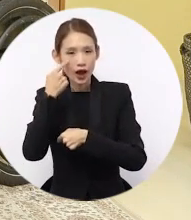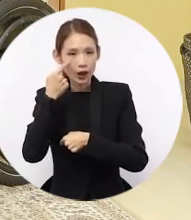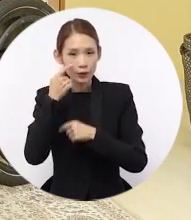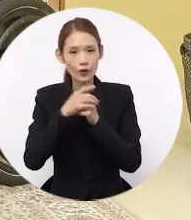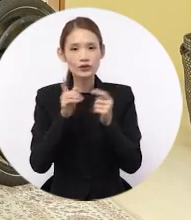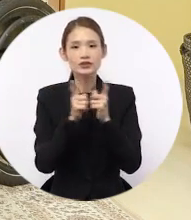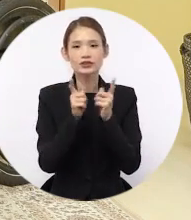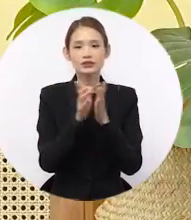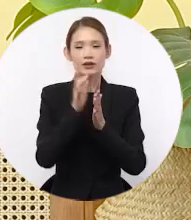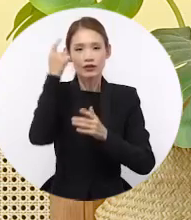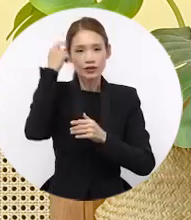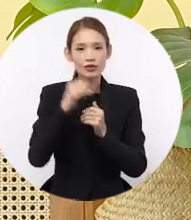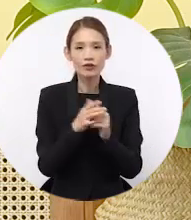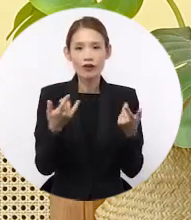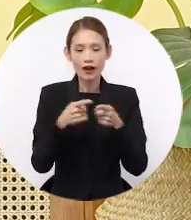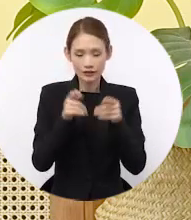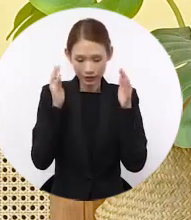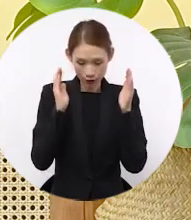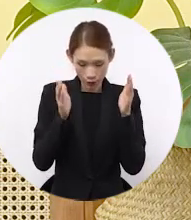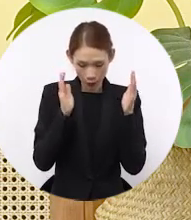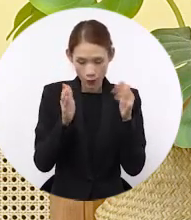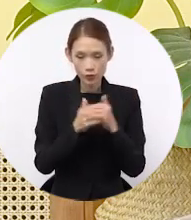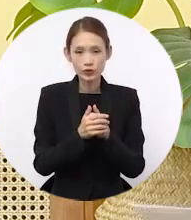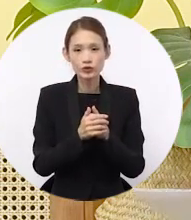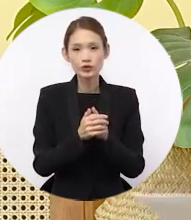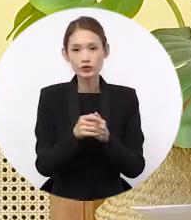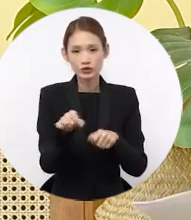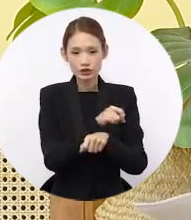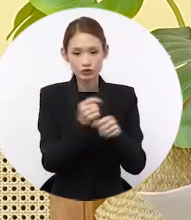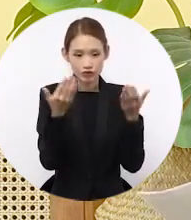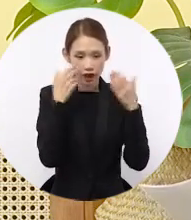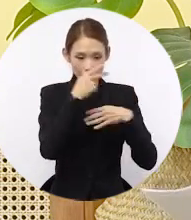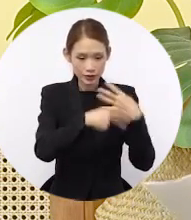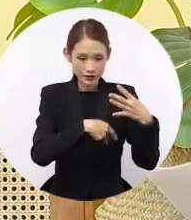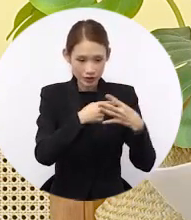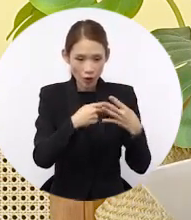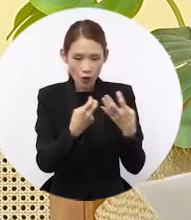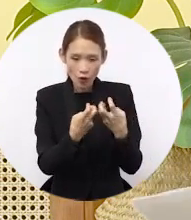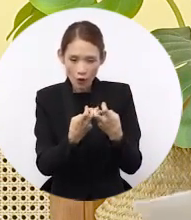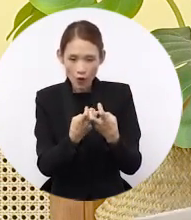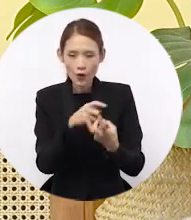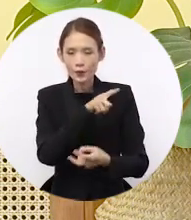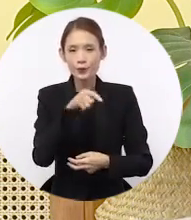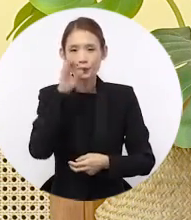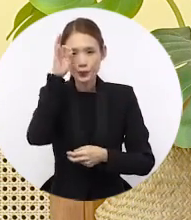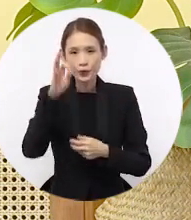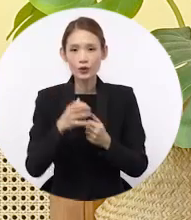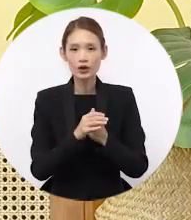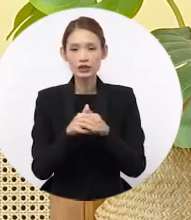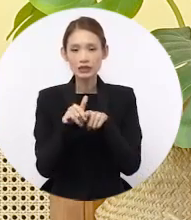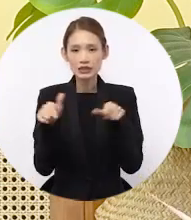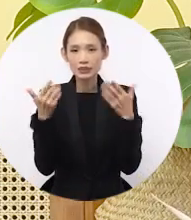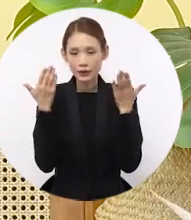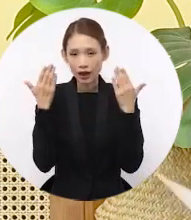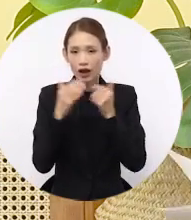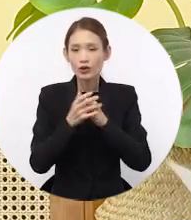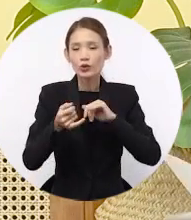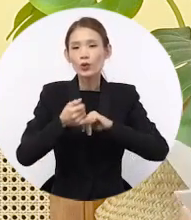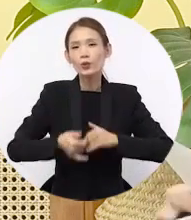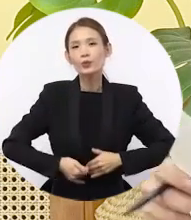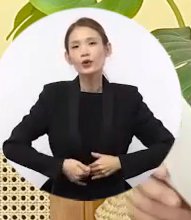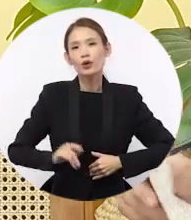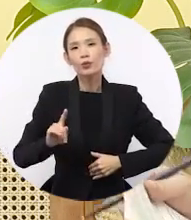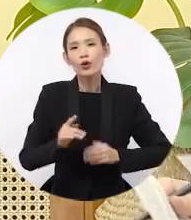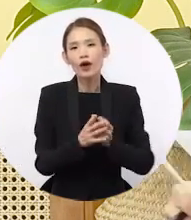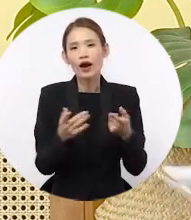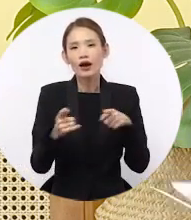해보면서 느껴보기도 하고, 같이 공부를 하면서 특수학교의 시스템은 또 어떻게 돼 있는지 보고, 아, 일반 학교에 필요한 시설들이 뭔지